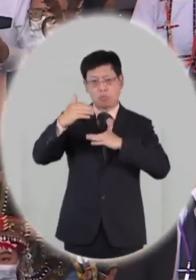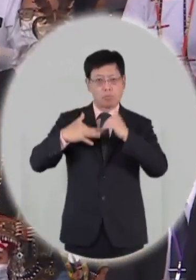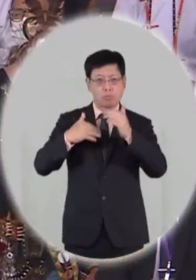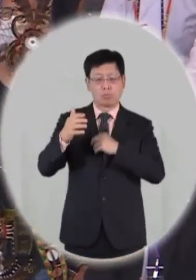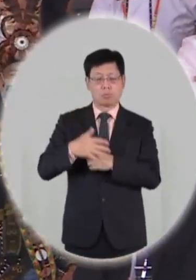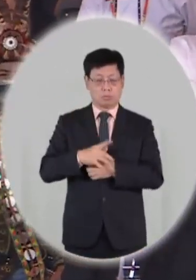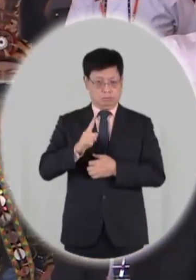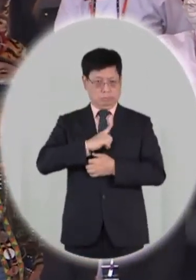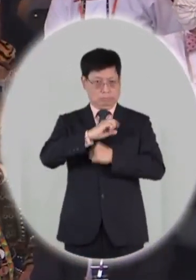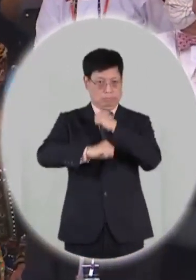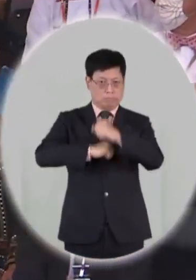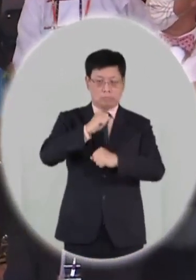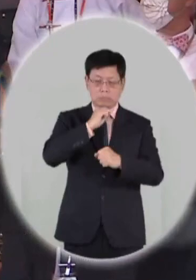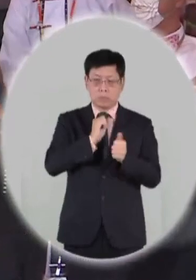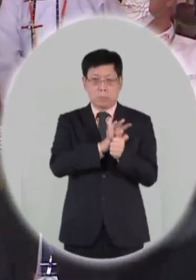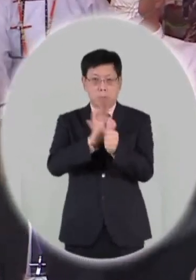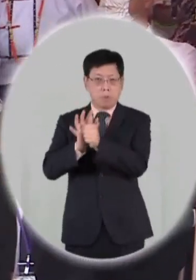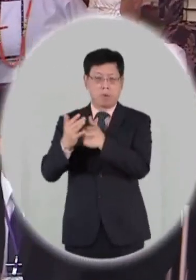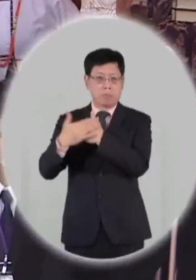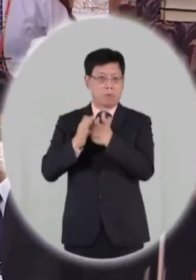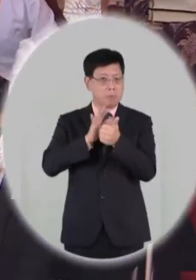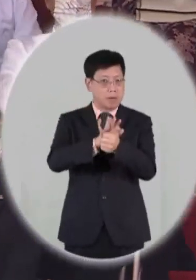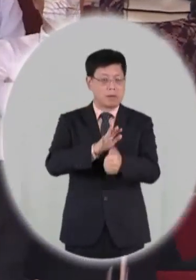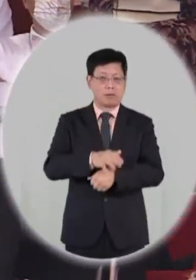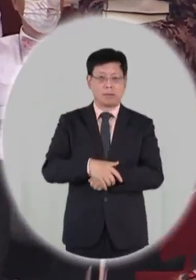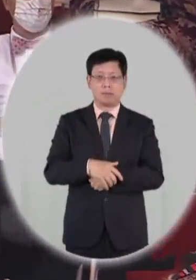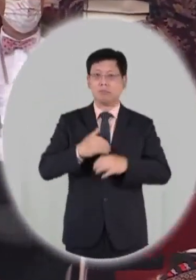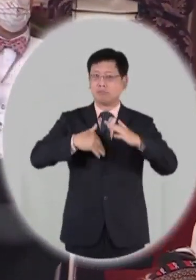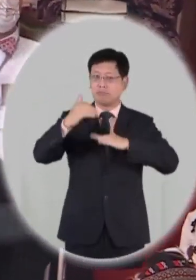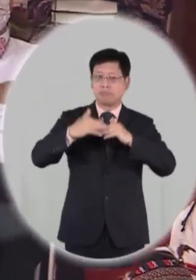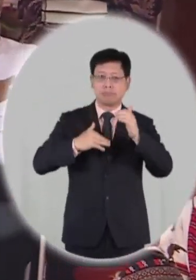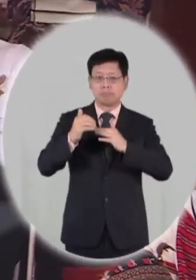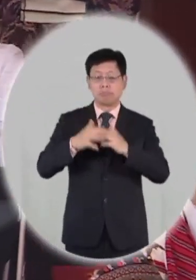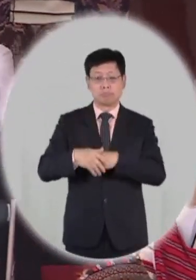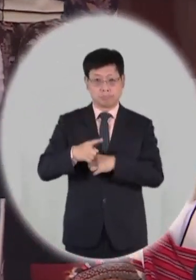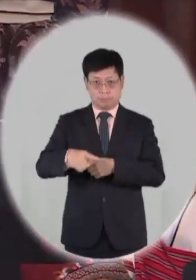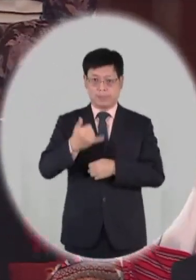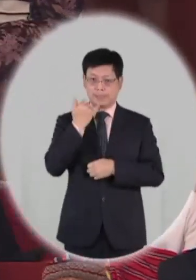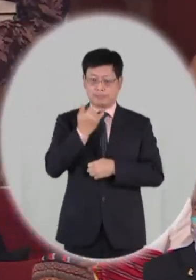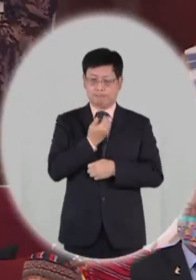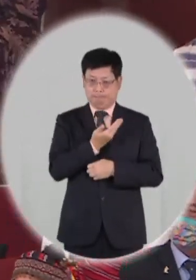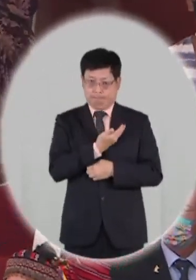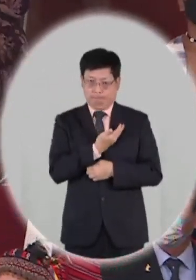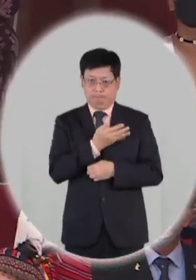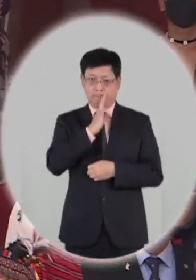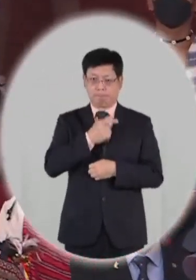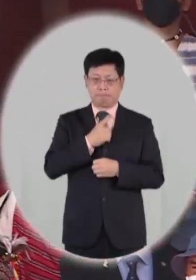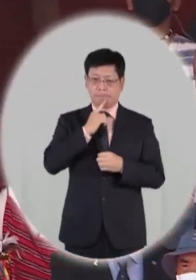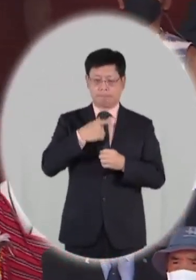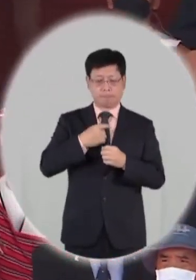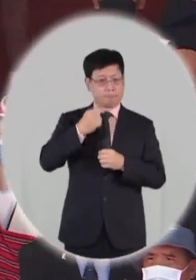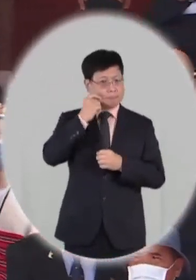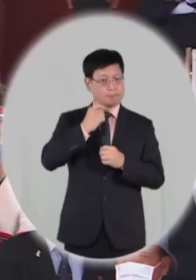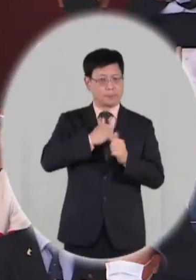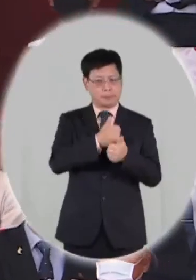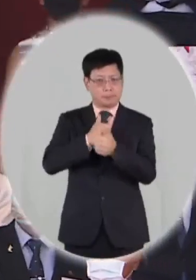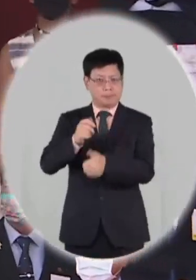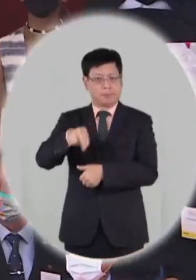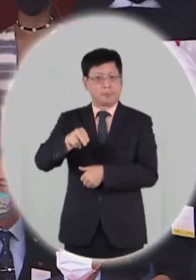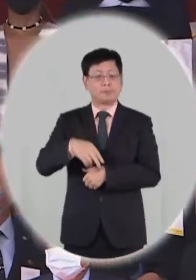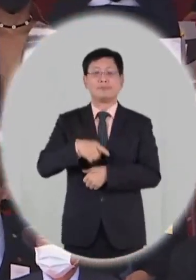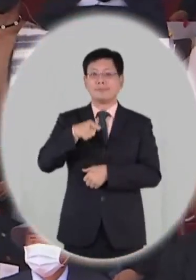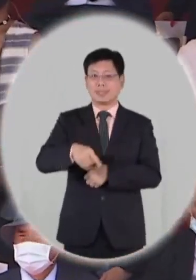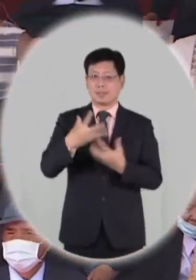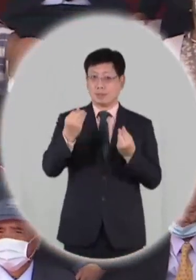动相互扶持、相互协助，度过各种难关的